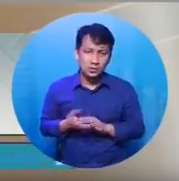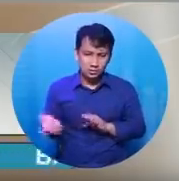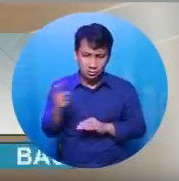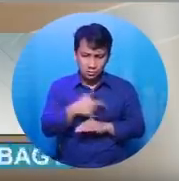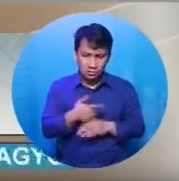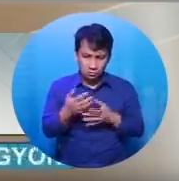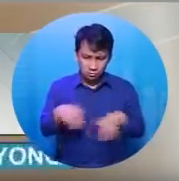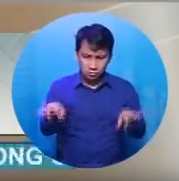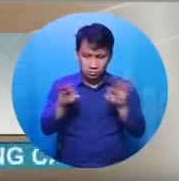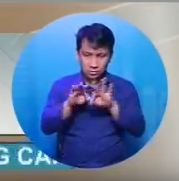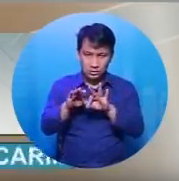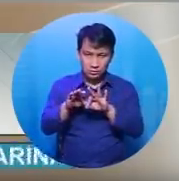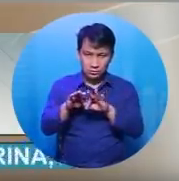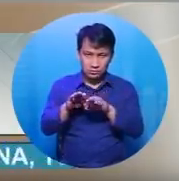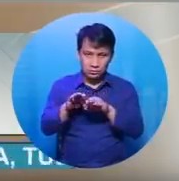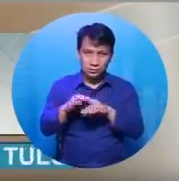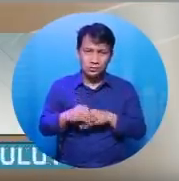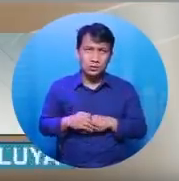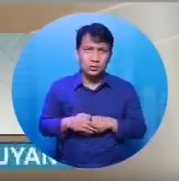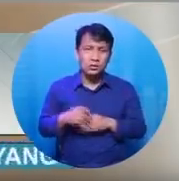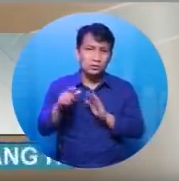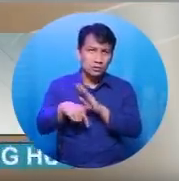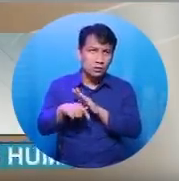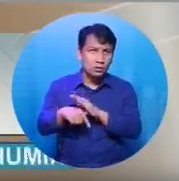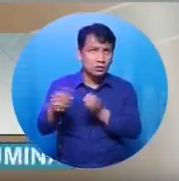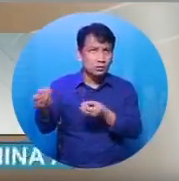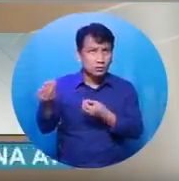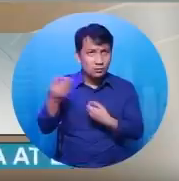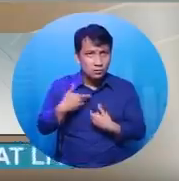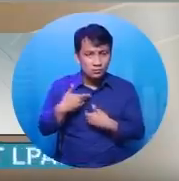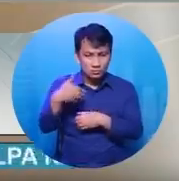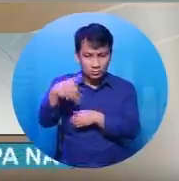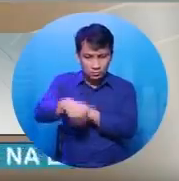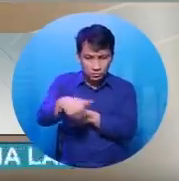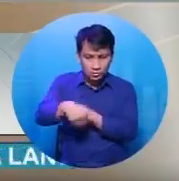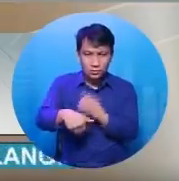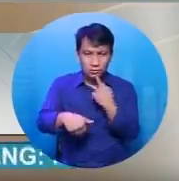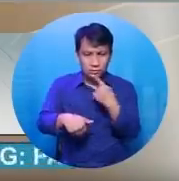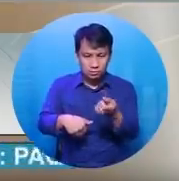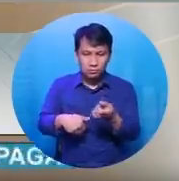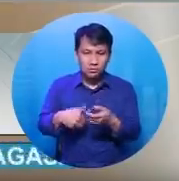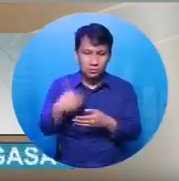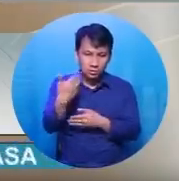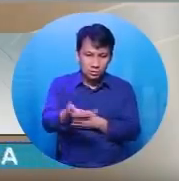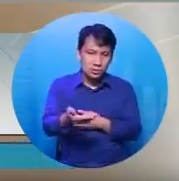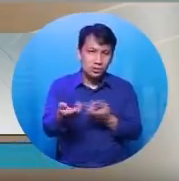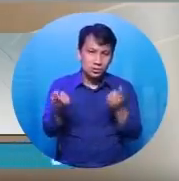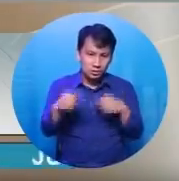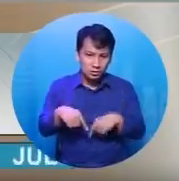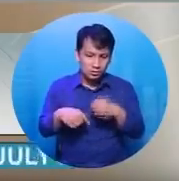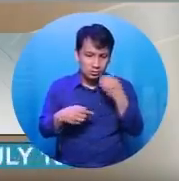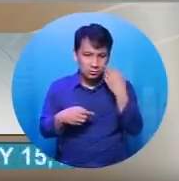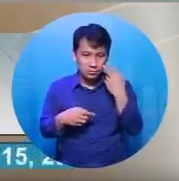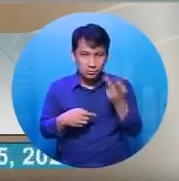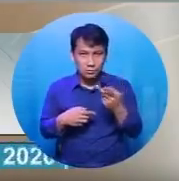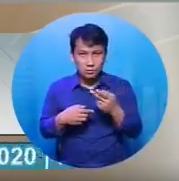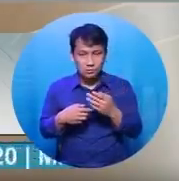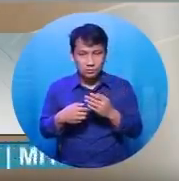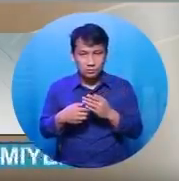ba magpadala tayo ng abogado today doon sa kulungan kay Ms. Maria